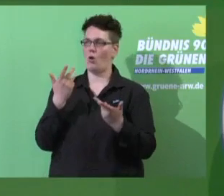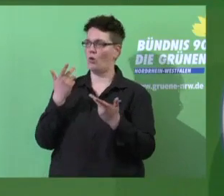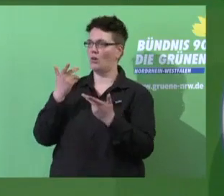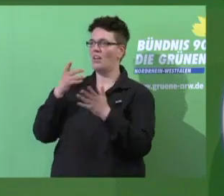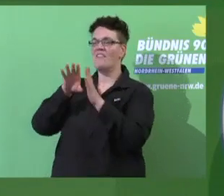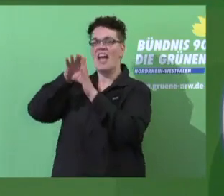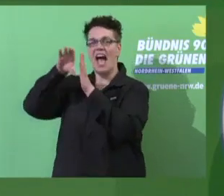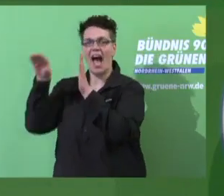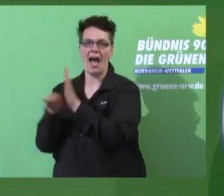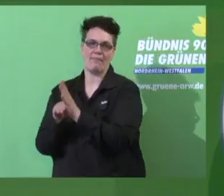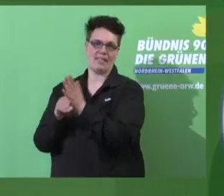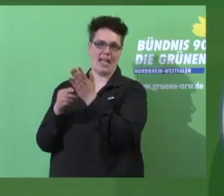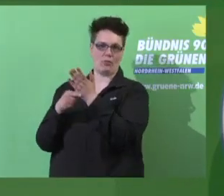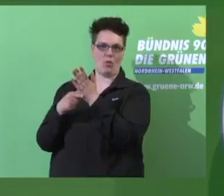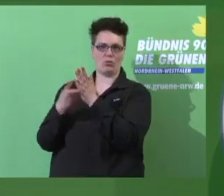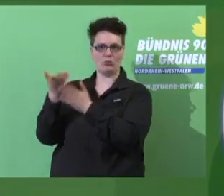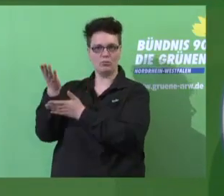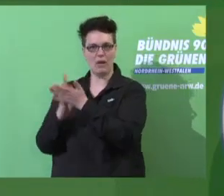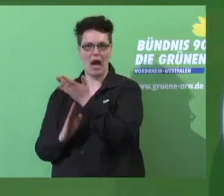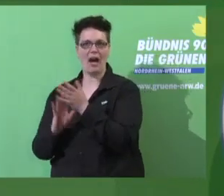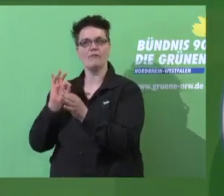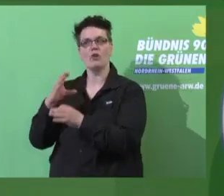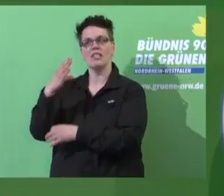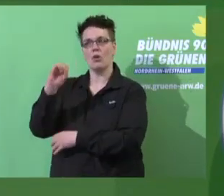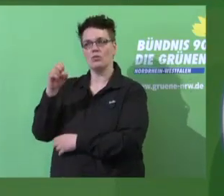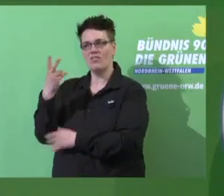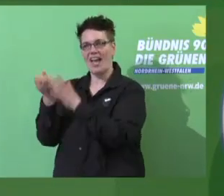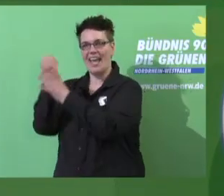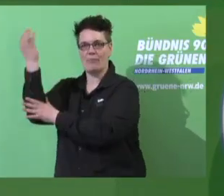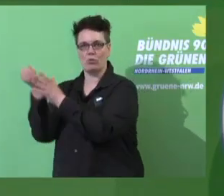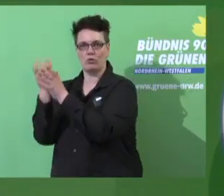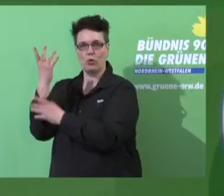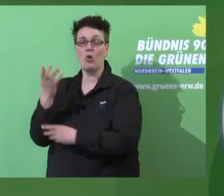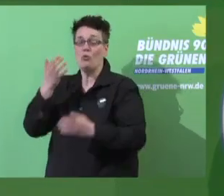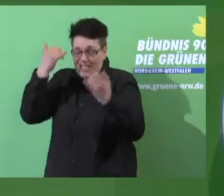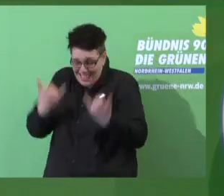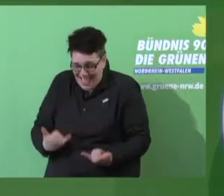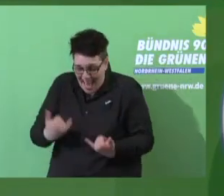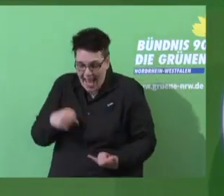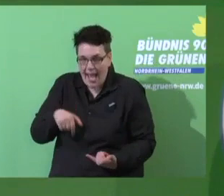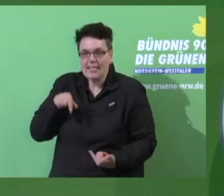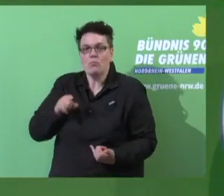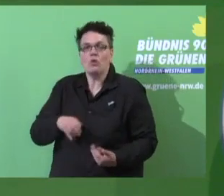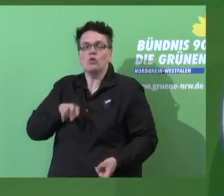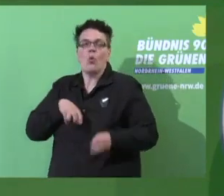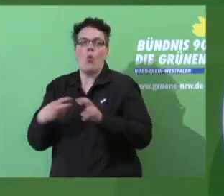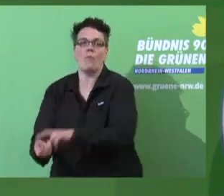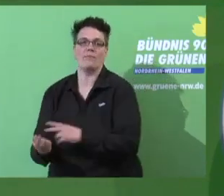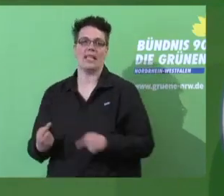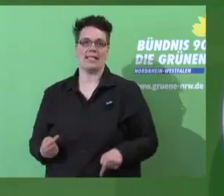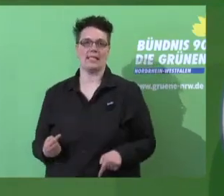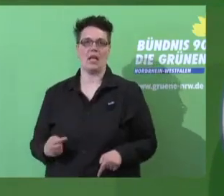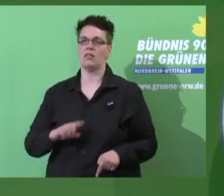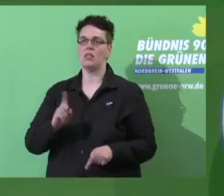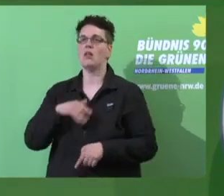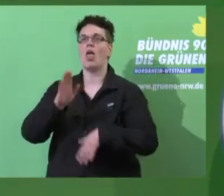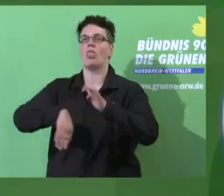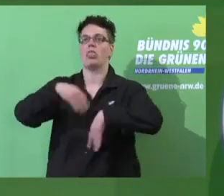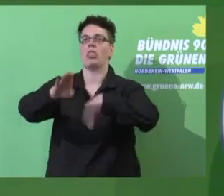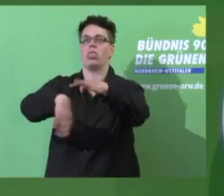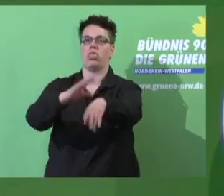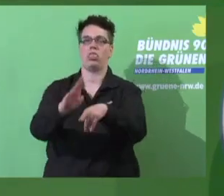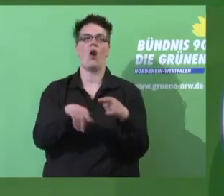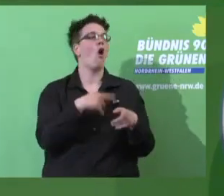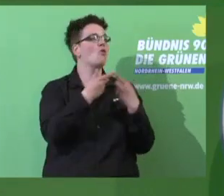Absenkungspart der CO2-Emissionen und das muss jetzt durchgesetzt werden und darf nicht jetzt, wie von Frau Merkel ständig getan,